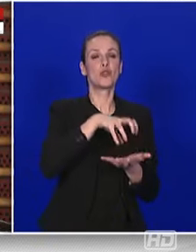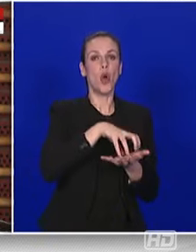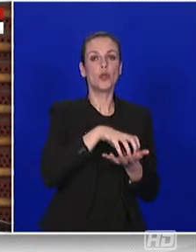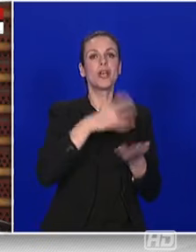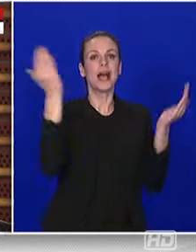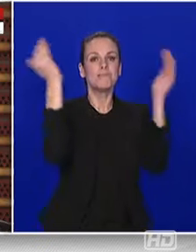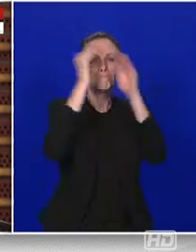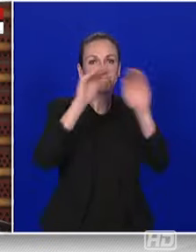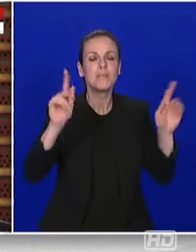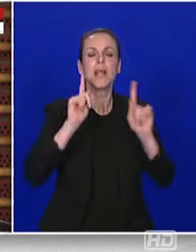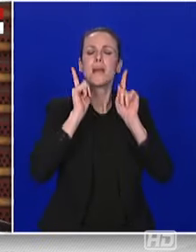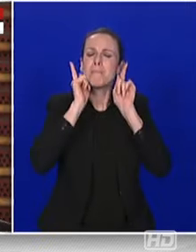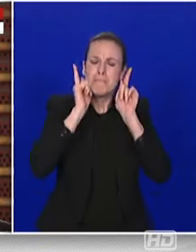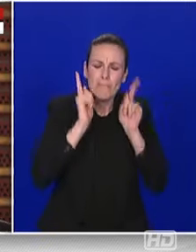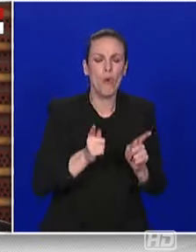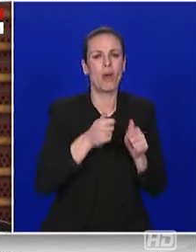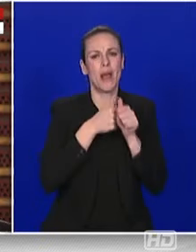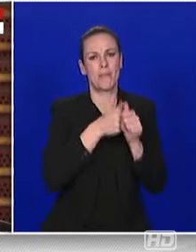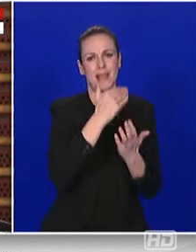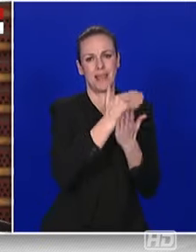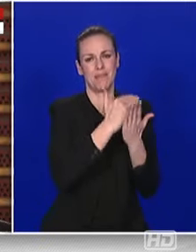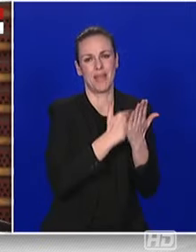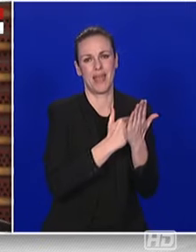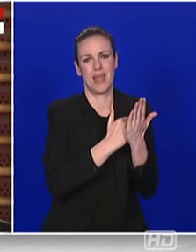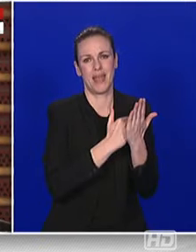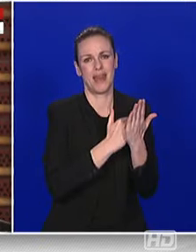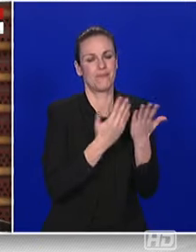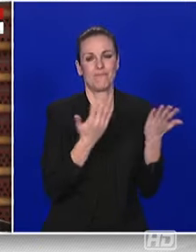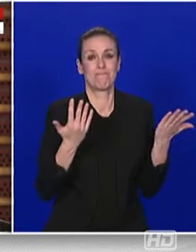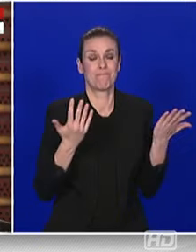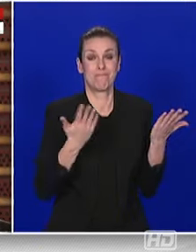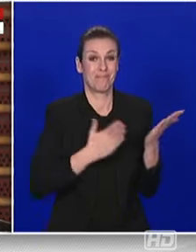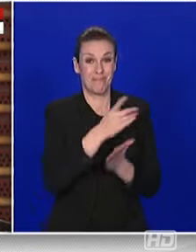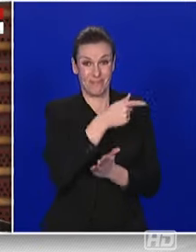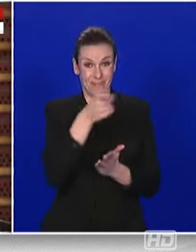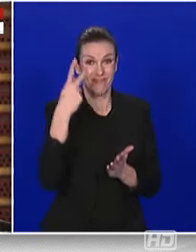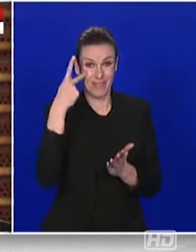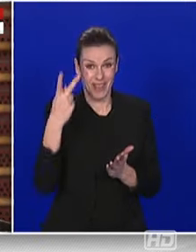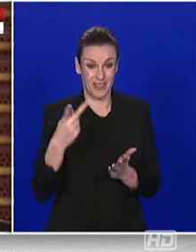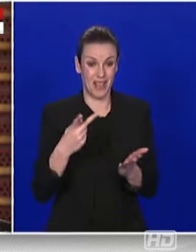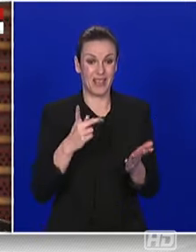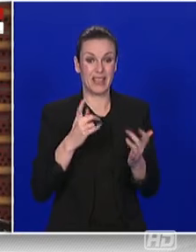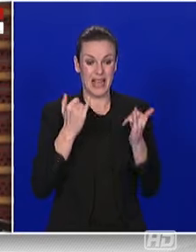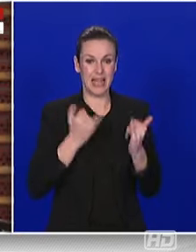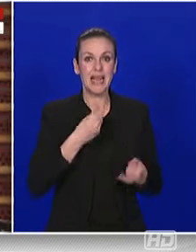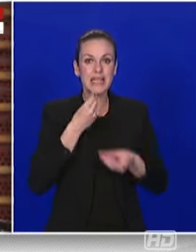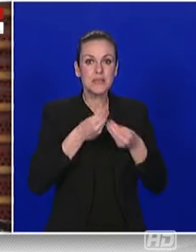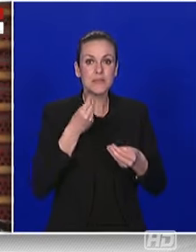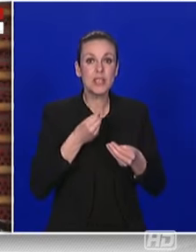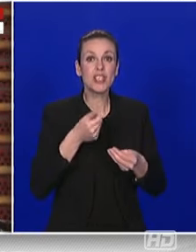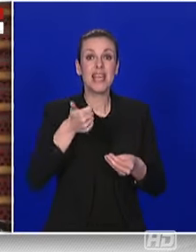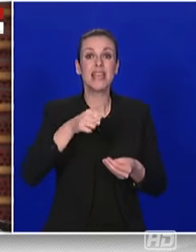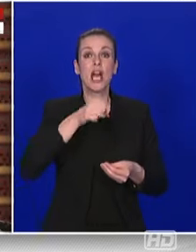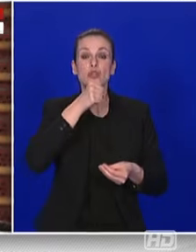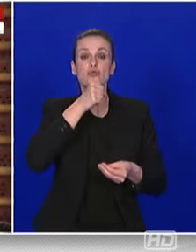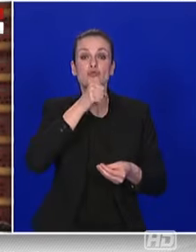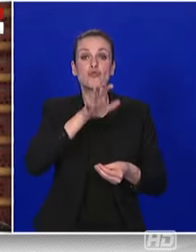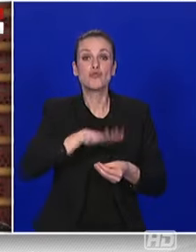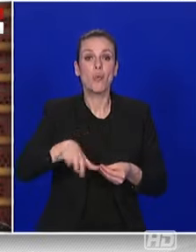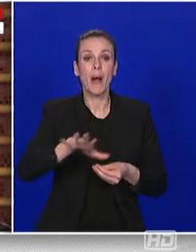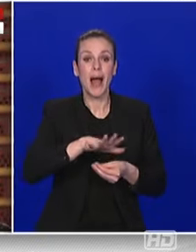se pridržavaju mjera. Jer vidite, ako možemo danas govoriti o tome da u jednoj županiji